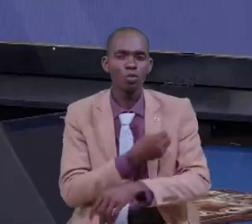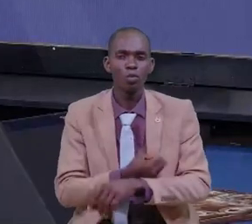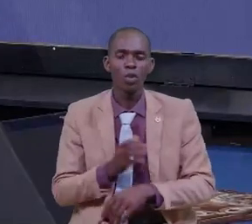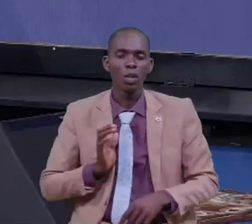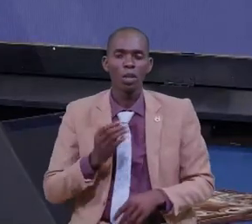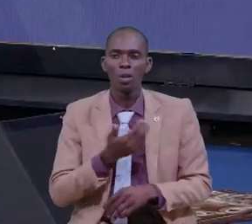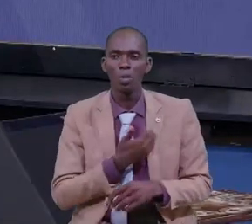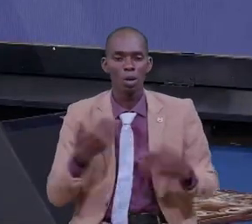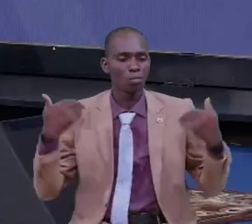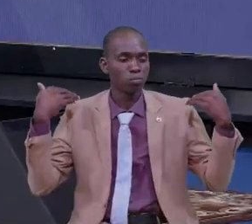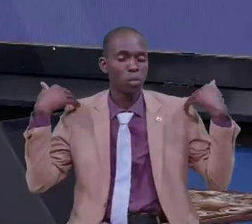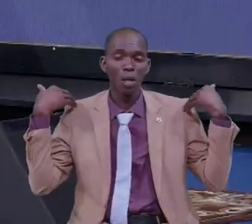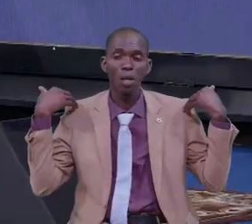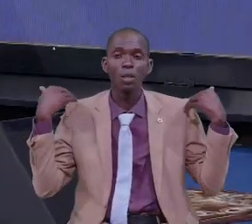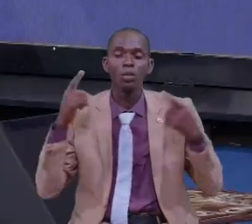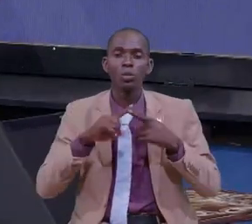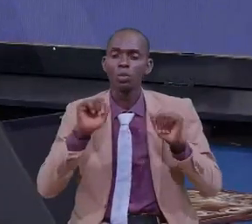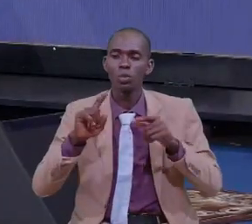fortifier